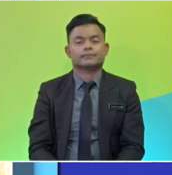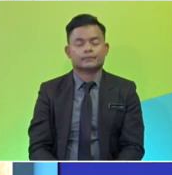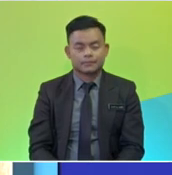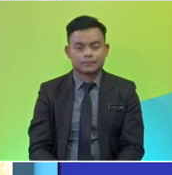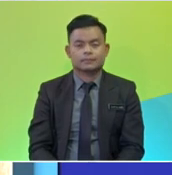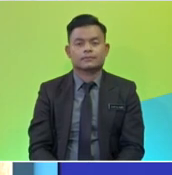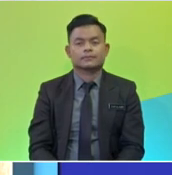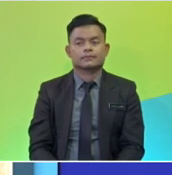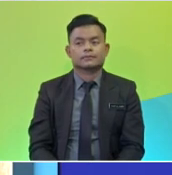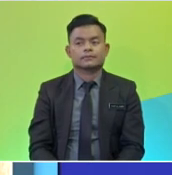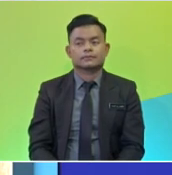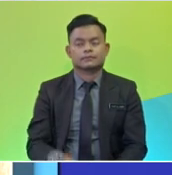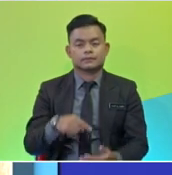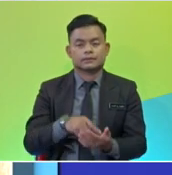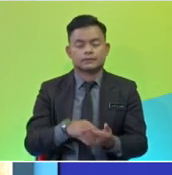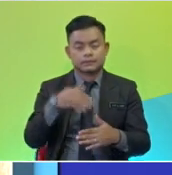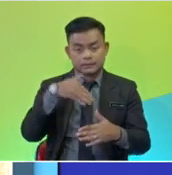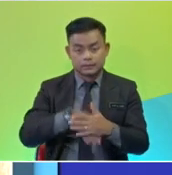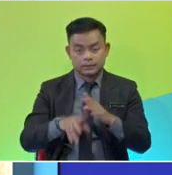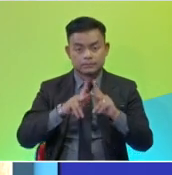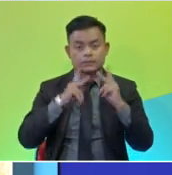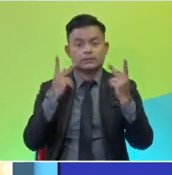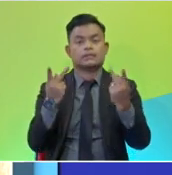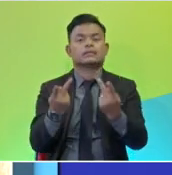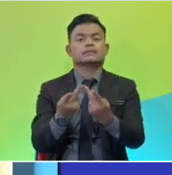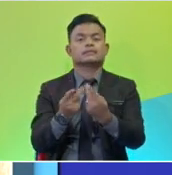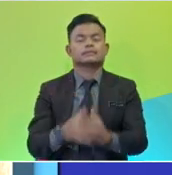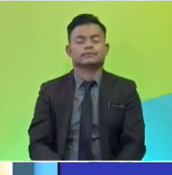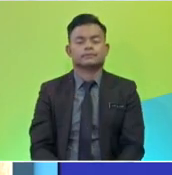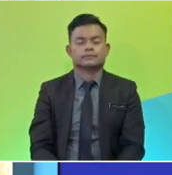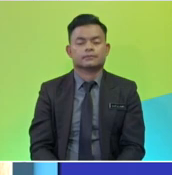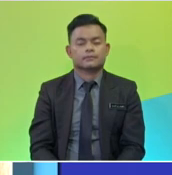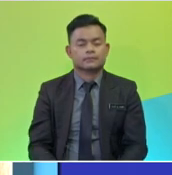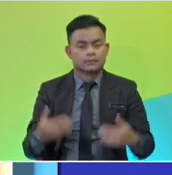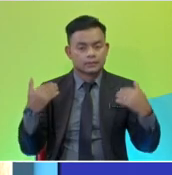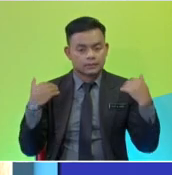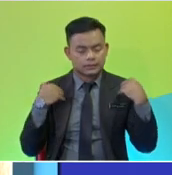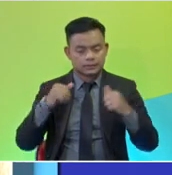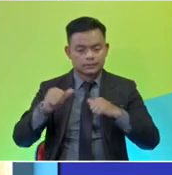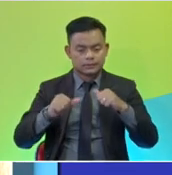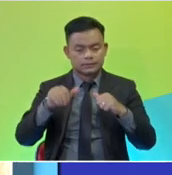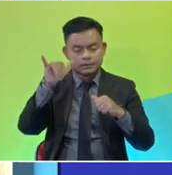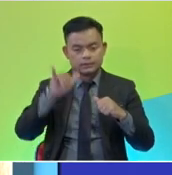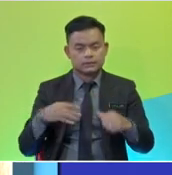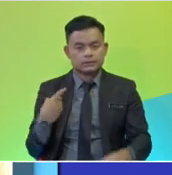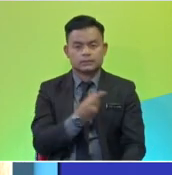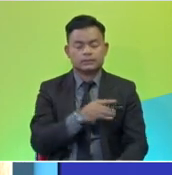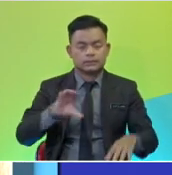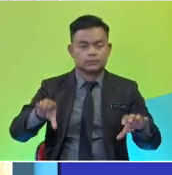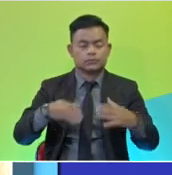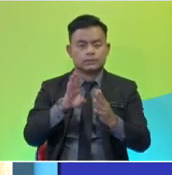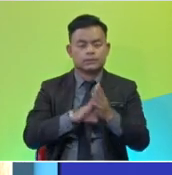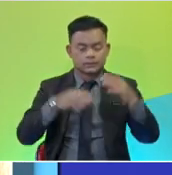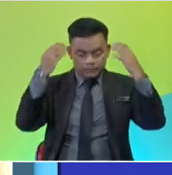Oh ini dalam kelas Cikgu dalam kelas Okey ada juga aktiviti yang kita lakukan bersama guru dengan